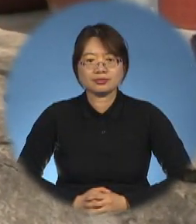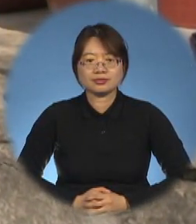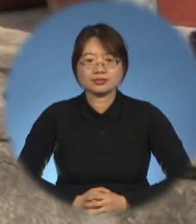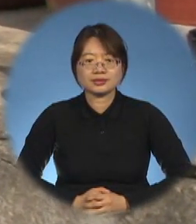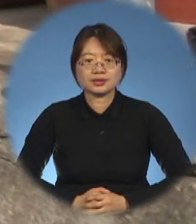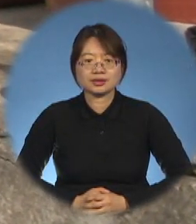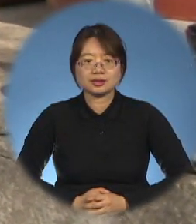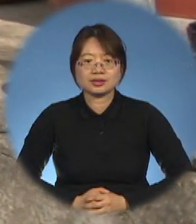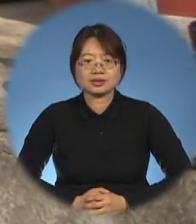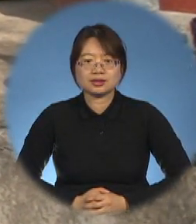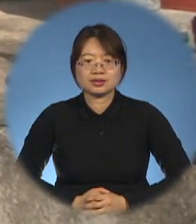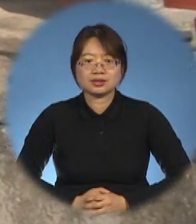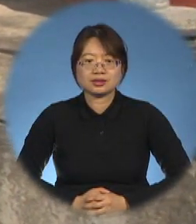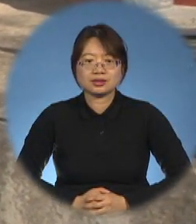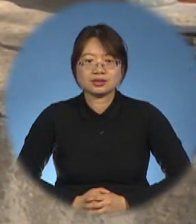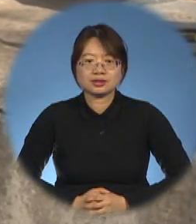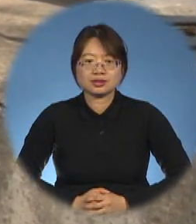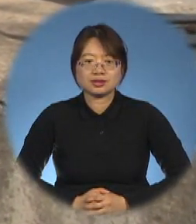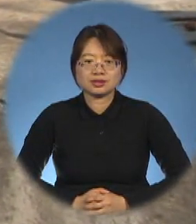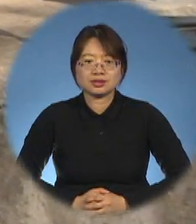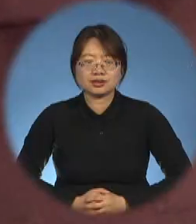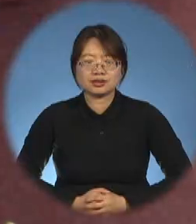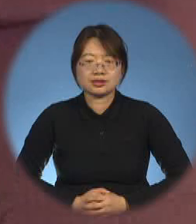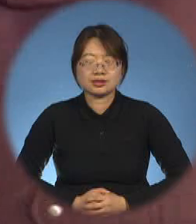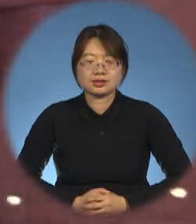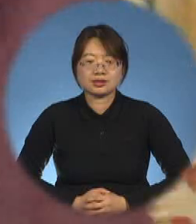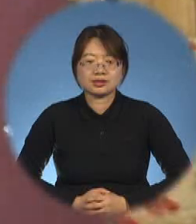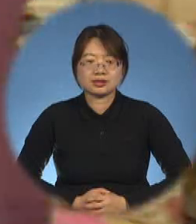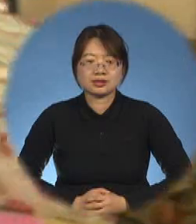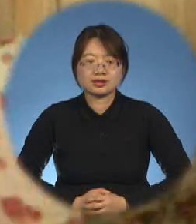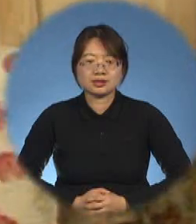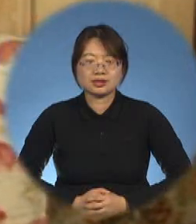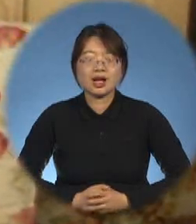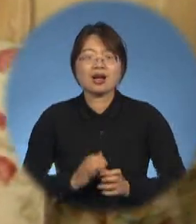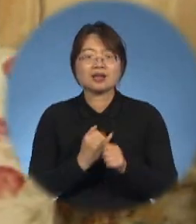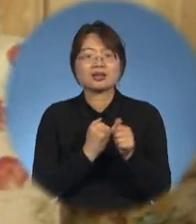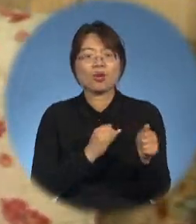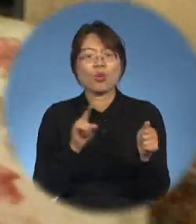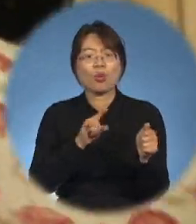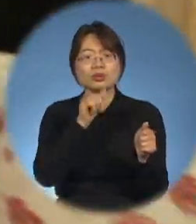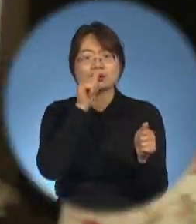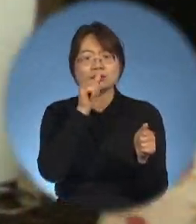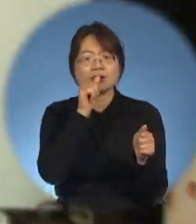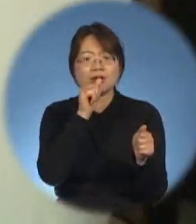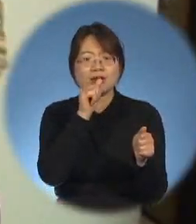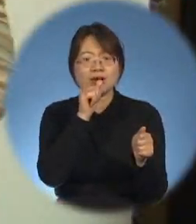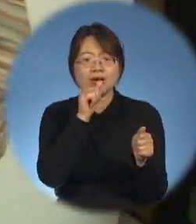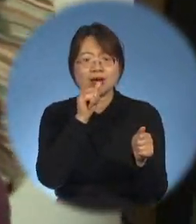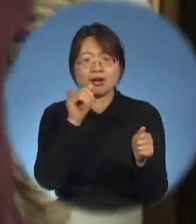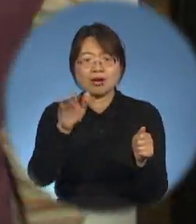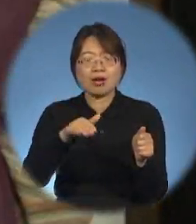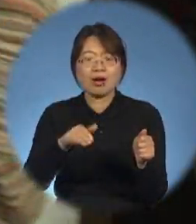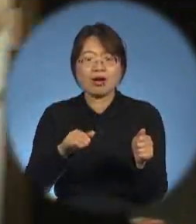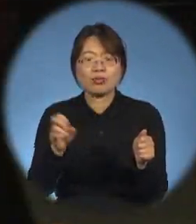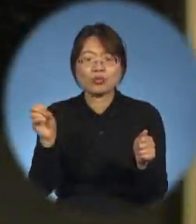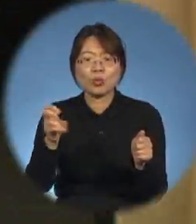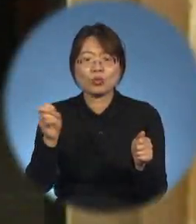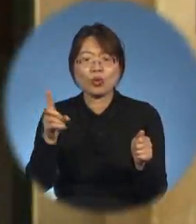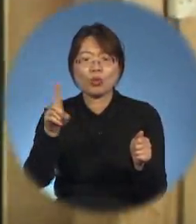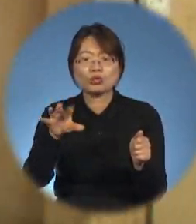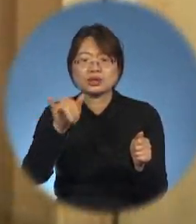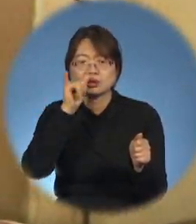그럼 느낌이 있어 따 찾으러 가요 2 내용과 의미 sop 아 아 아 이런거 아님 어디